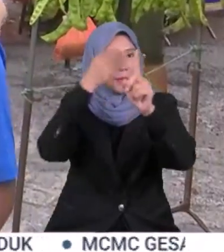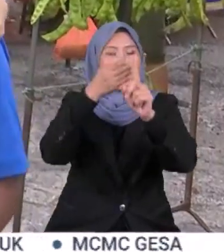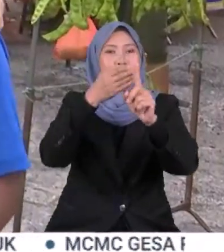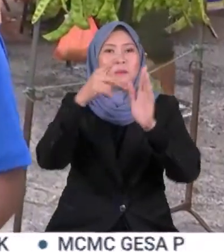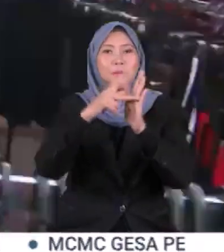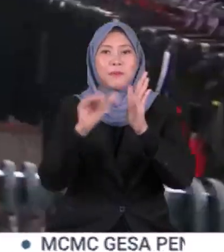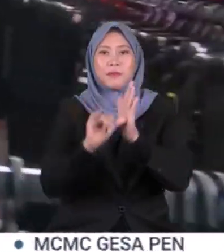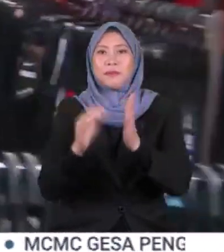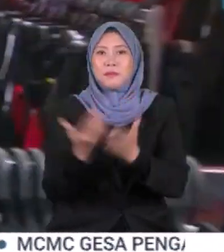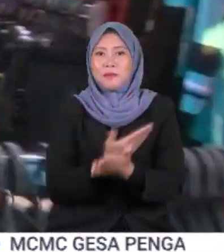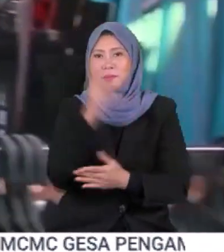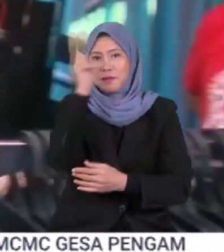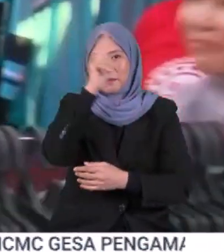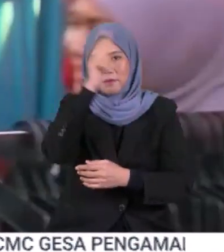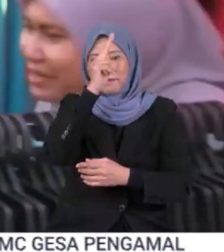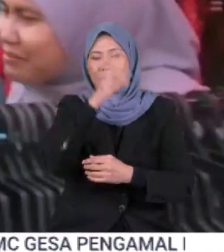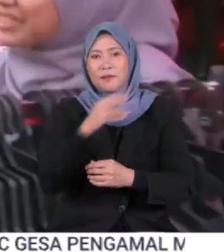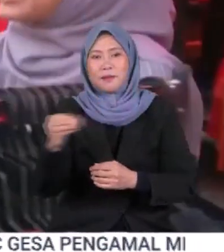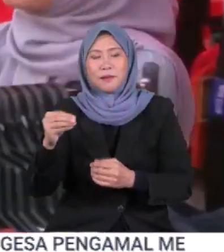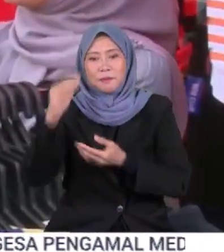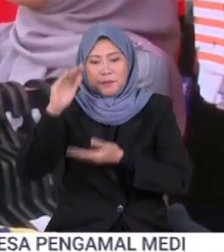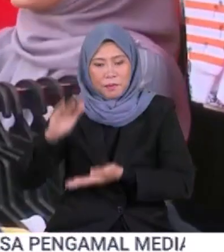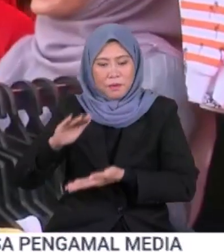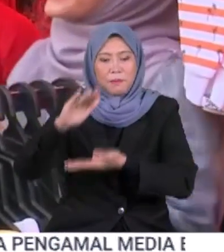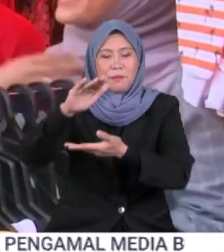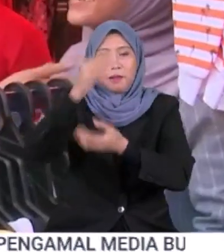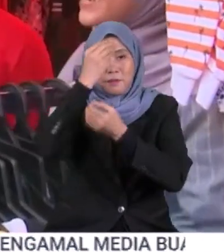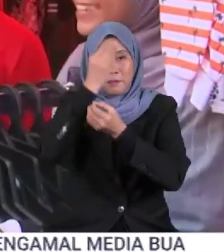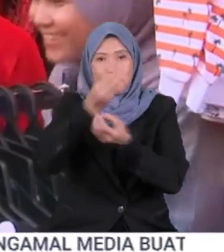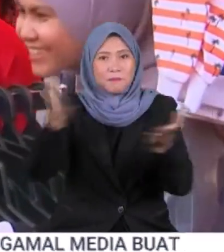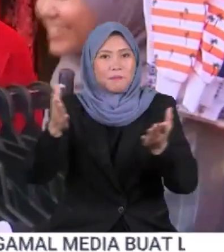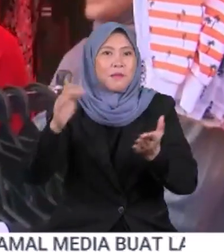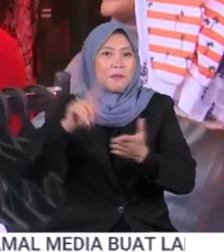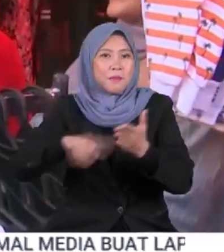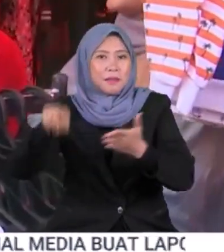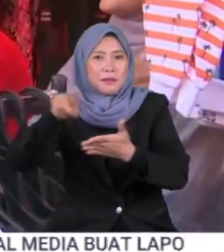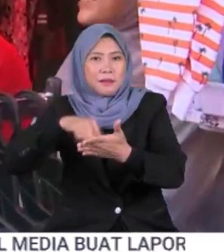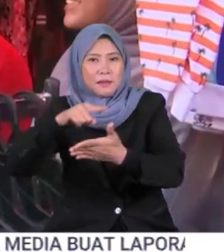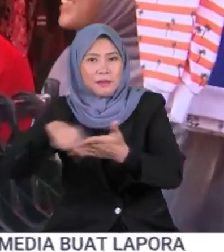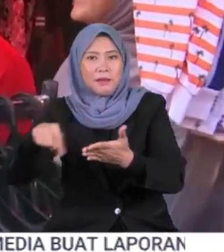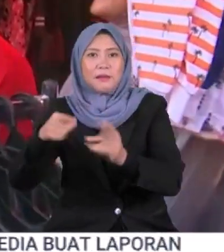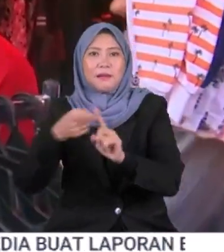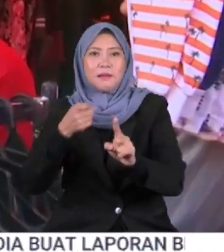polisi baharu kerajaan serta menyampaikan hasrat dan kritikan rakyat.